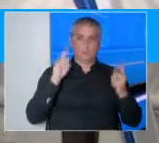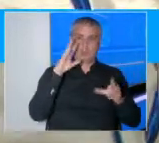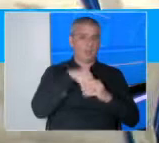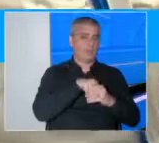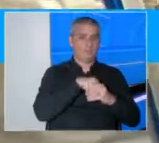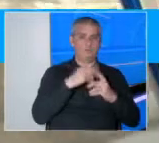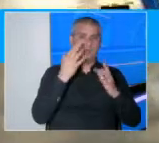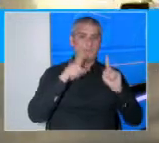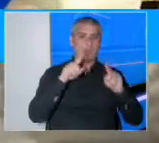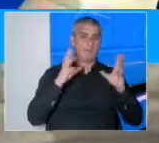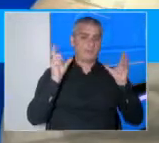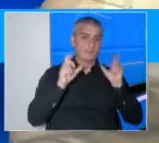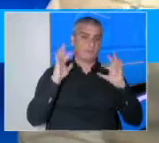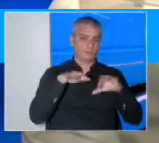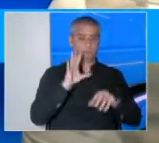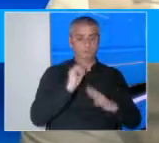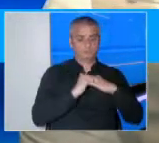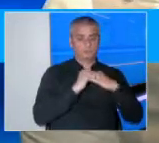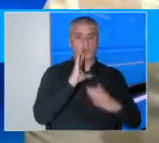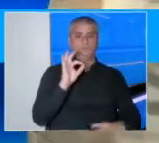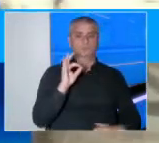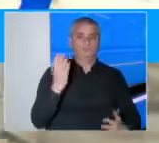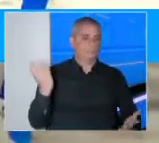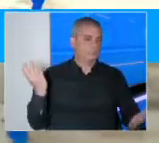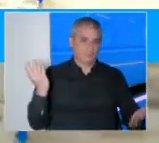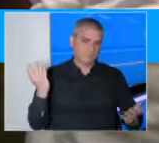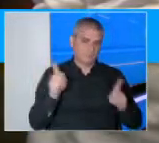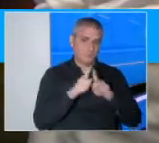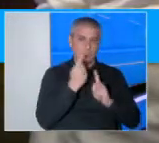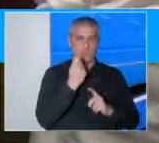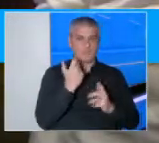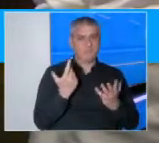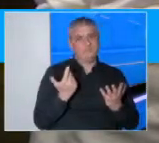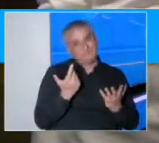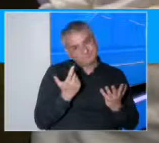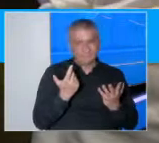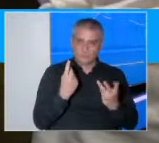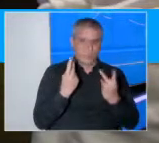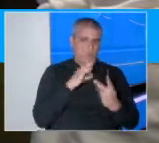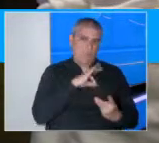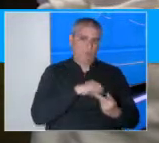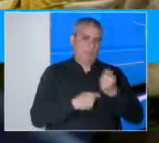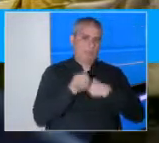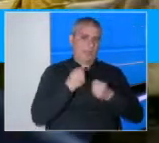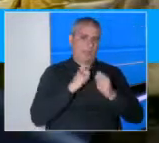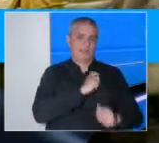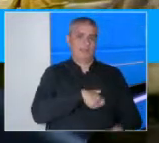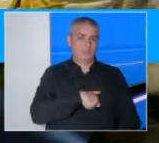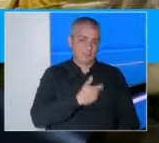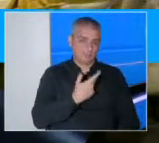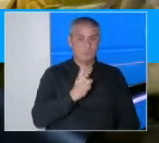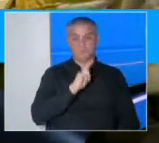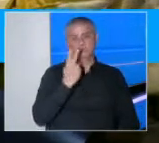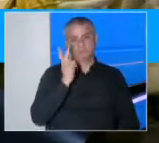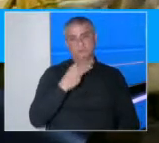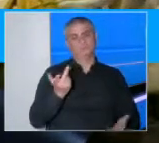להכניס כמה אלפים, ל-500 איש, באותו תעריף. אז זה קצת לא משתלם כלכלית לעיריות, כן. ומצד